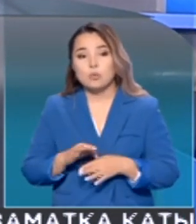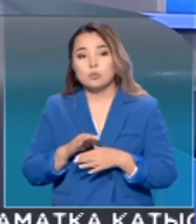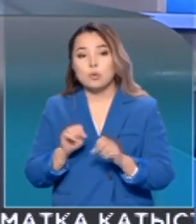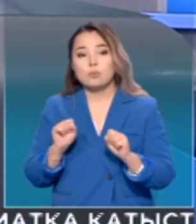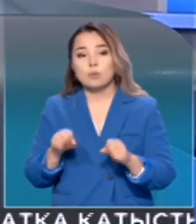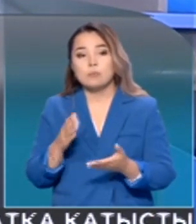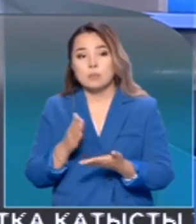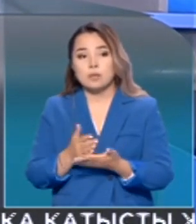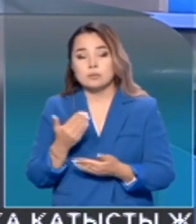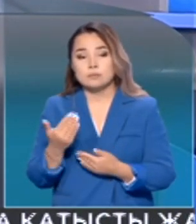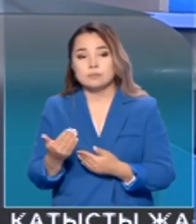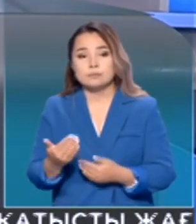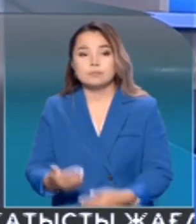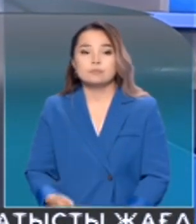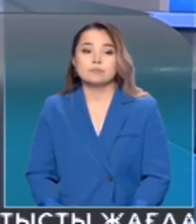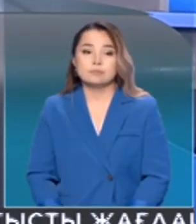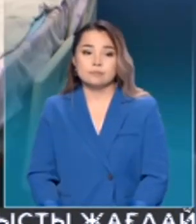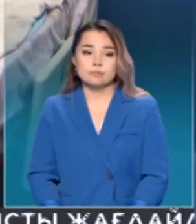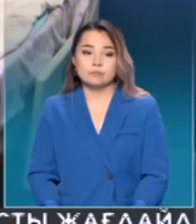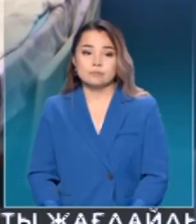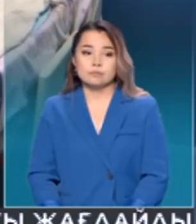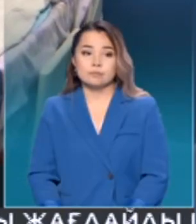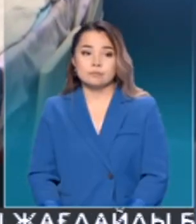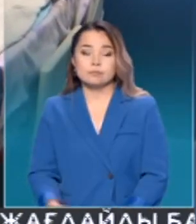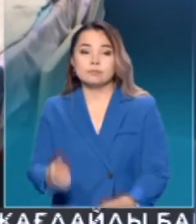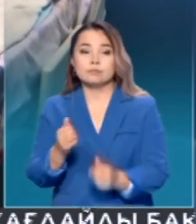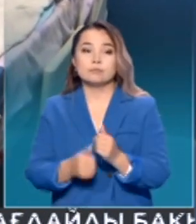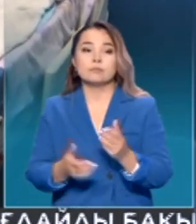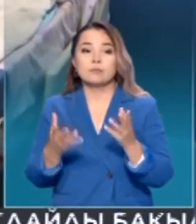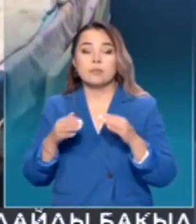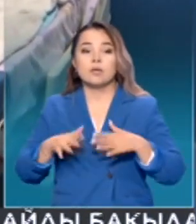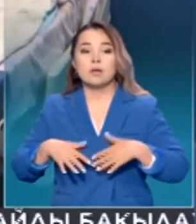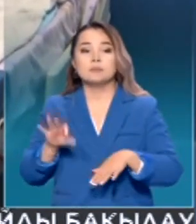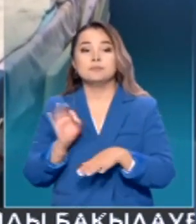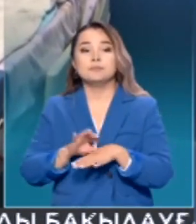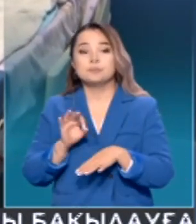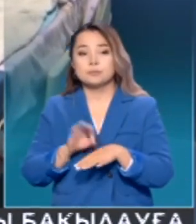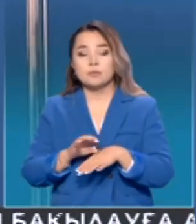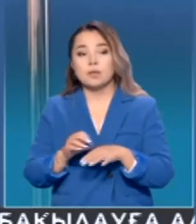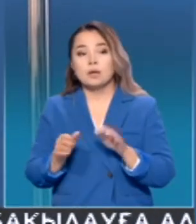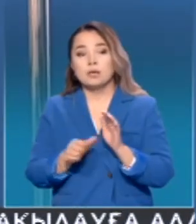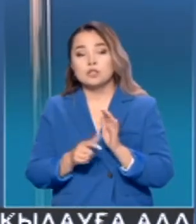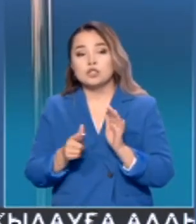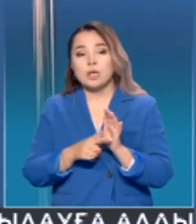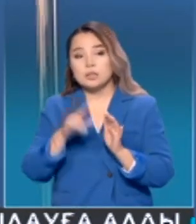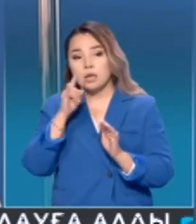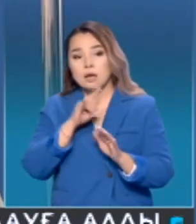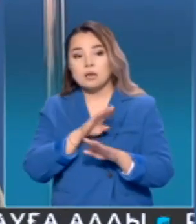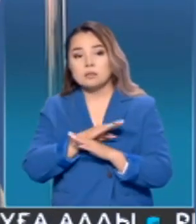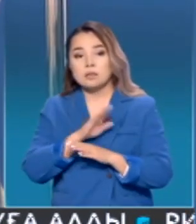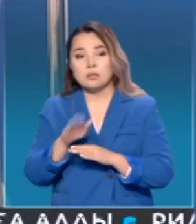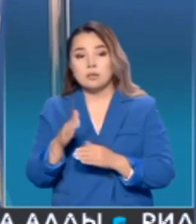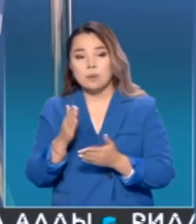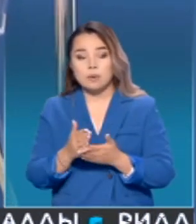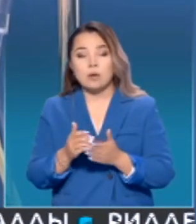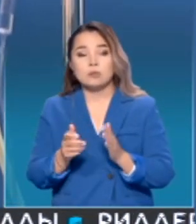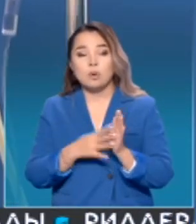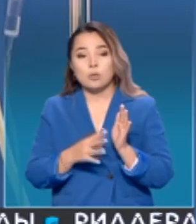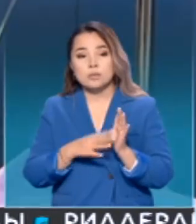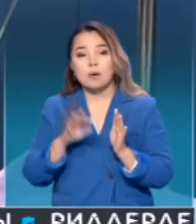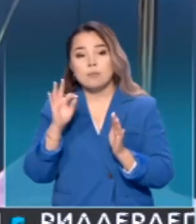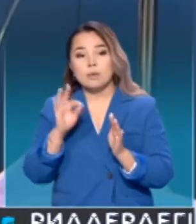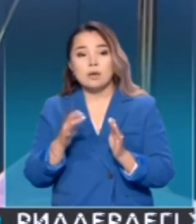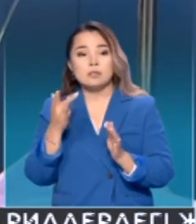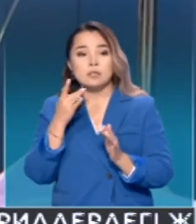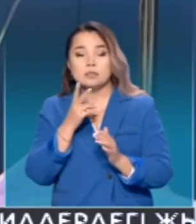өтуге мүмкіндік берілген. Күн сайын өкпенің қатерлістігінен 6-7 қазақстандық қайтыс болады. Оның 90%